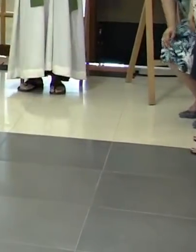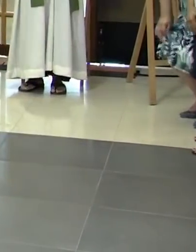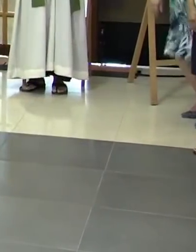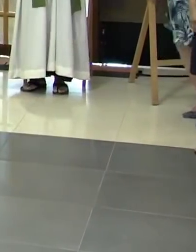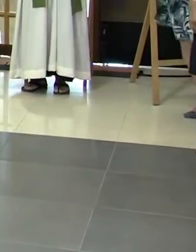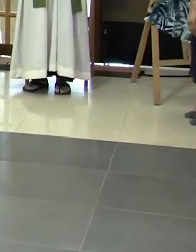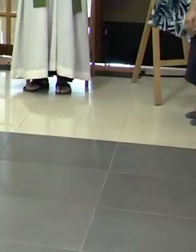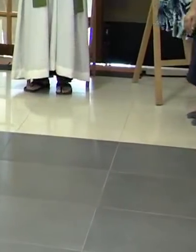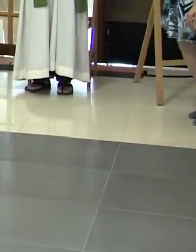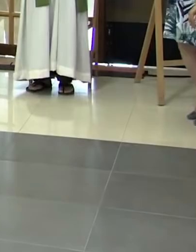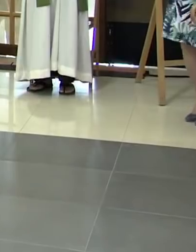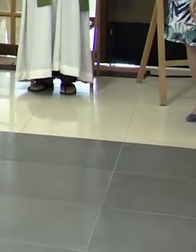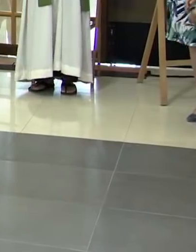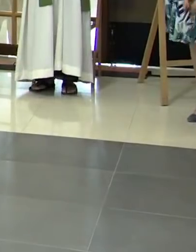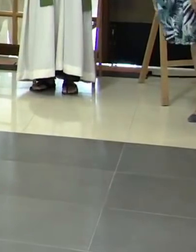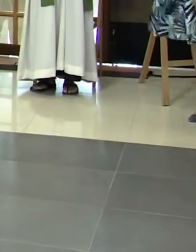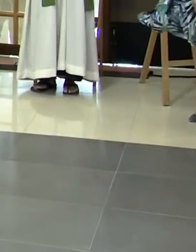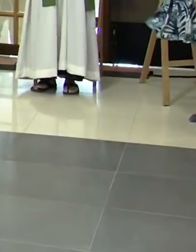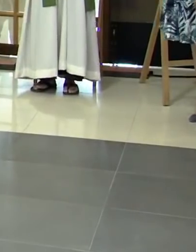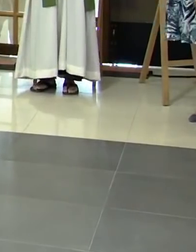Nitolbu.